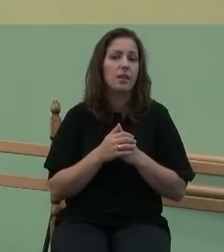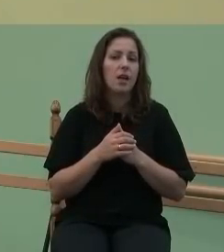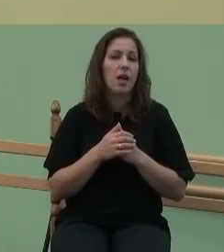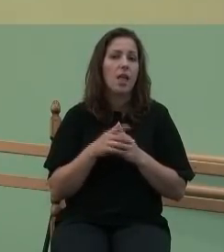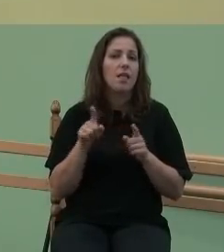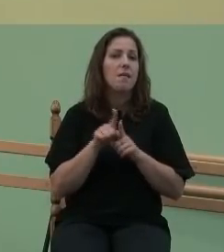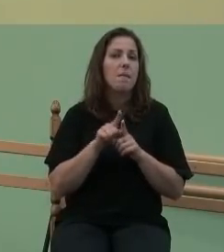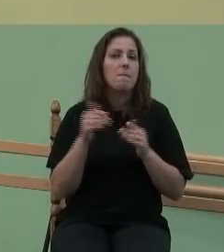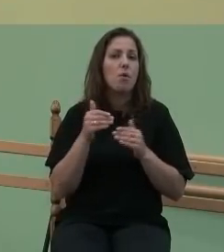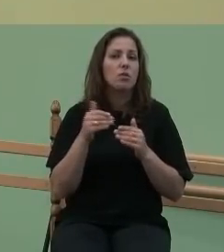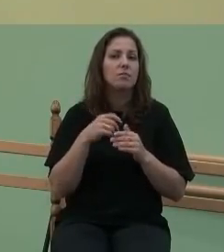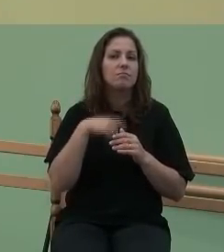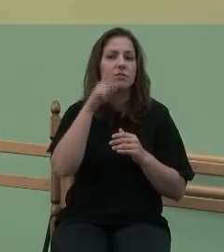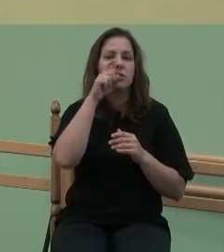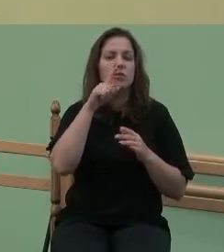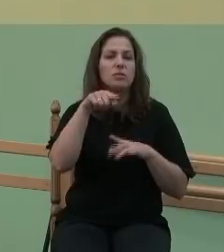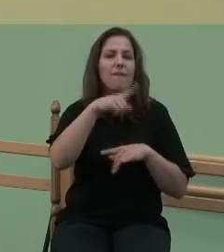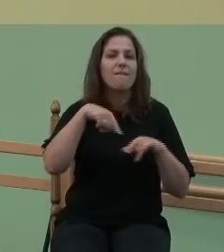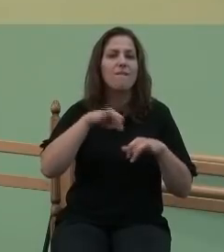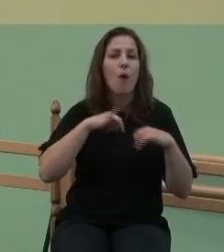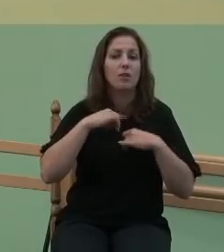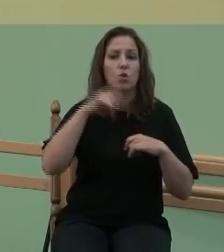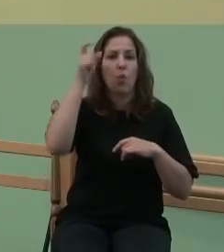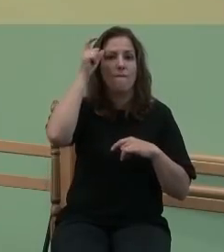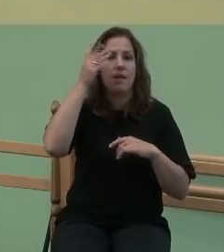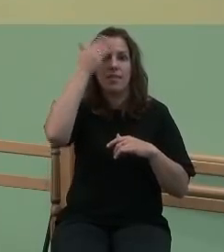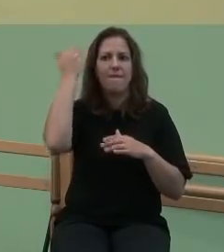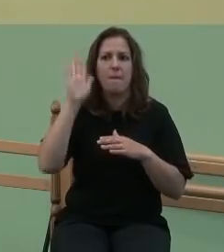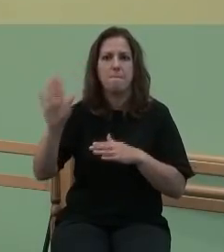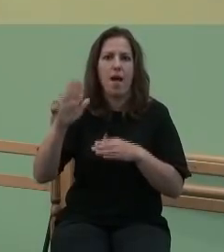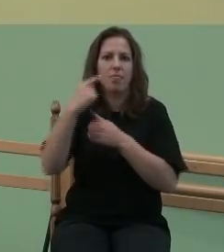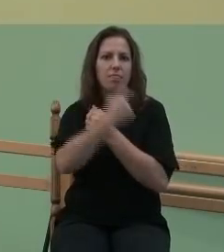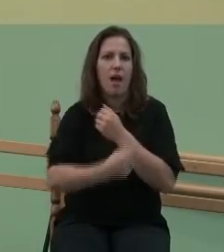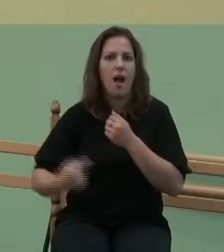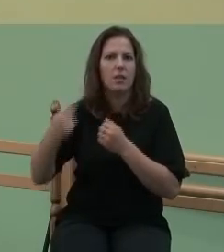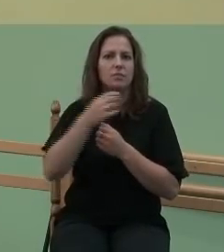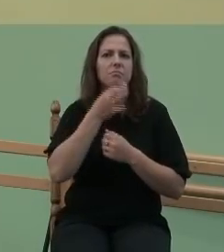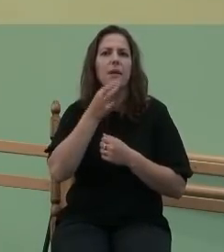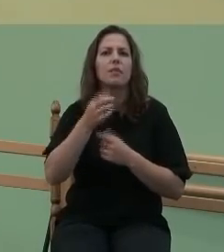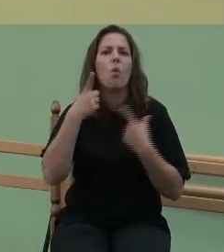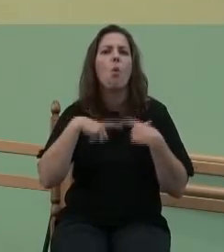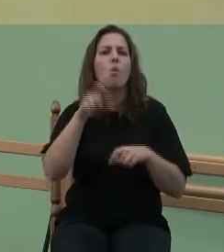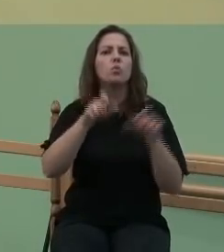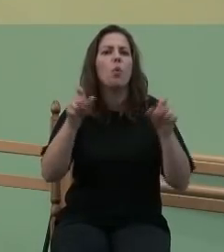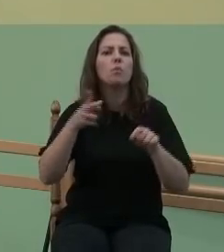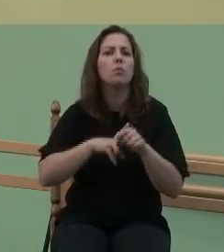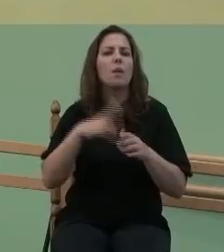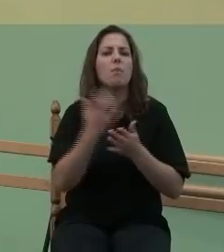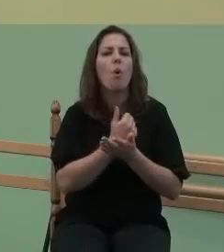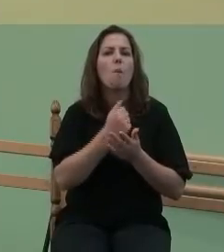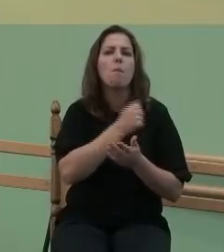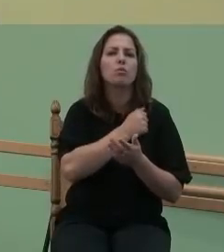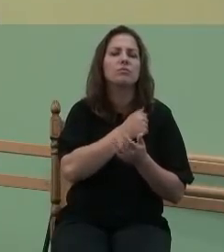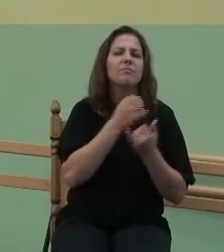Może być tak, że tarczą się źle włada. Człowiek nie wie, że ma tarczę. Zapytajcie Państwo osoby, które biorą pożyczki w tych